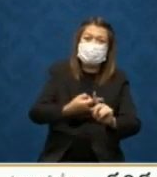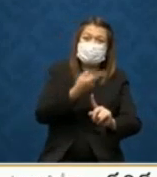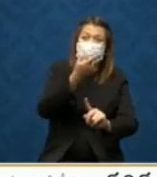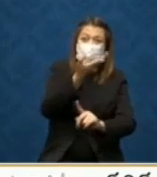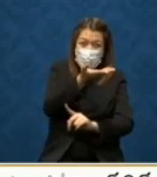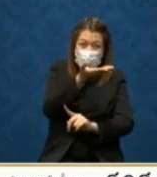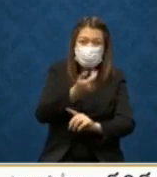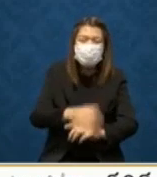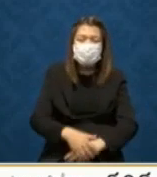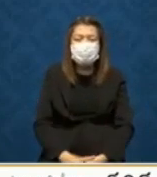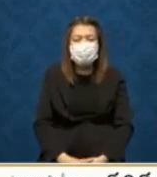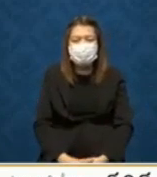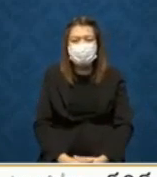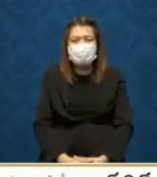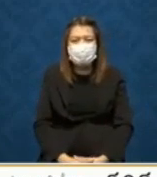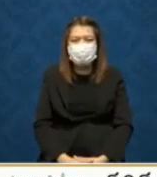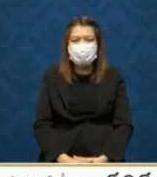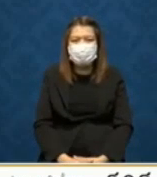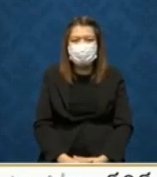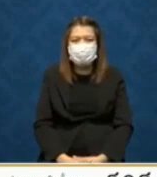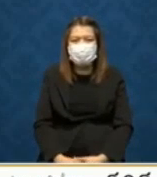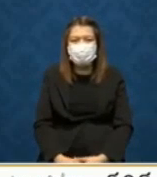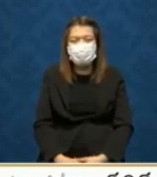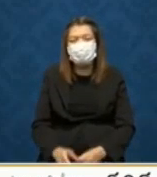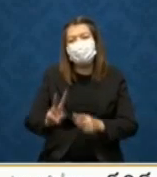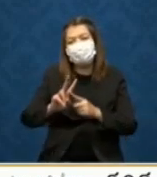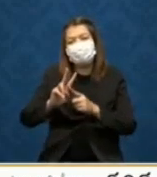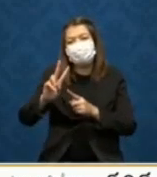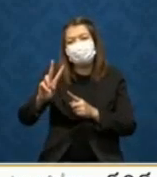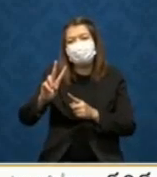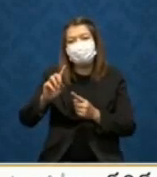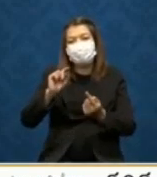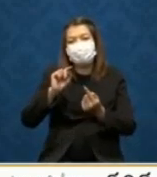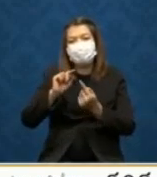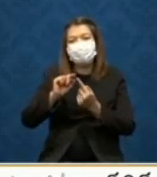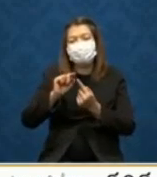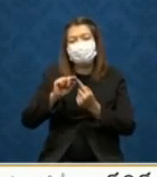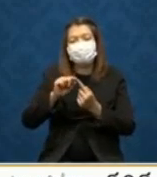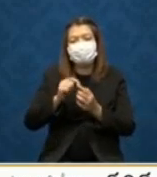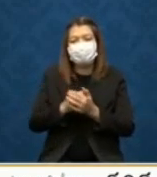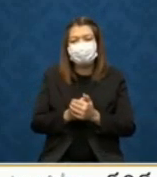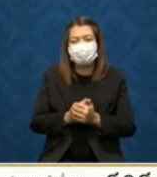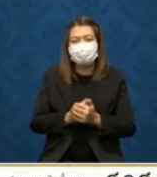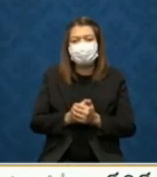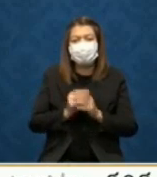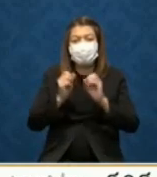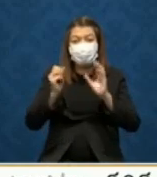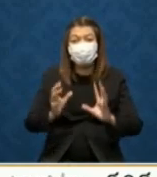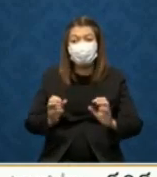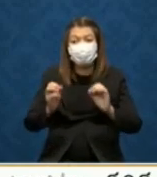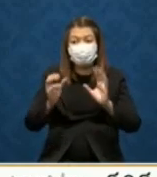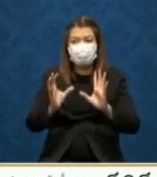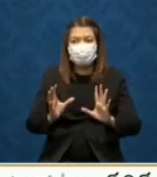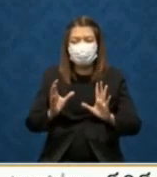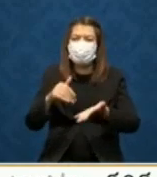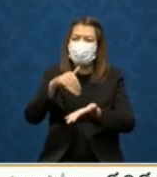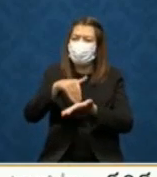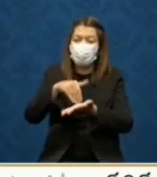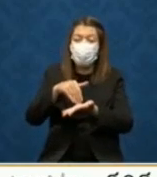ว่าวันนี้เรื่องที่ 2ที่เราได้ฆ่าก็คือติกาตาดีกานี้คือ